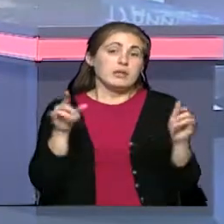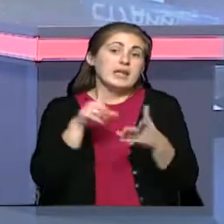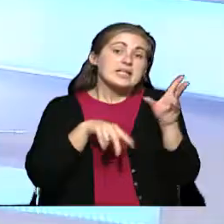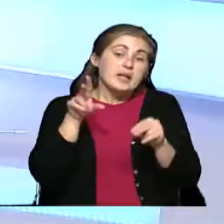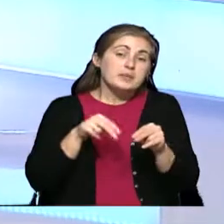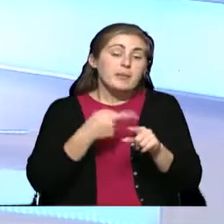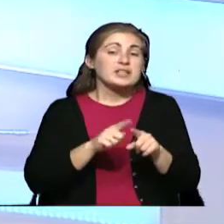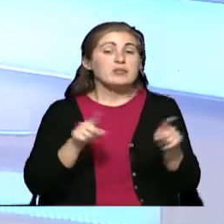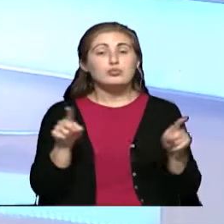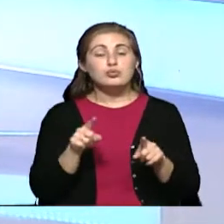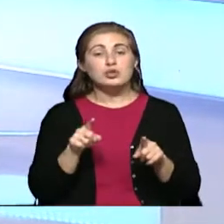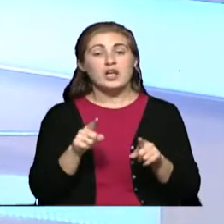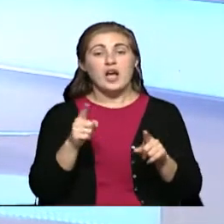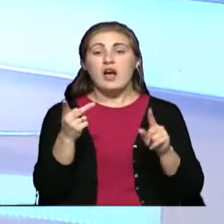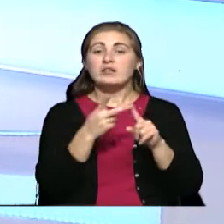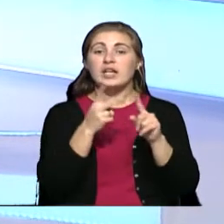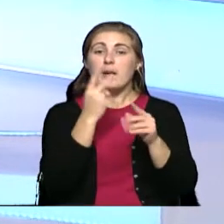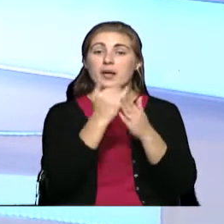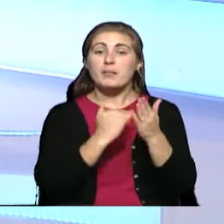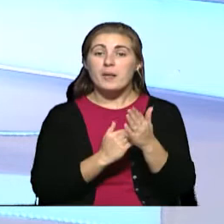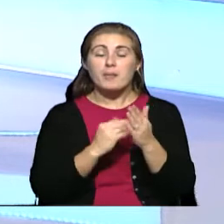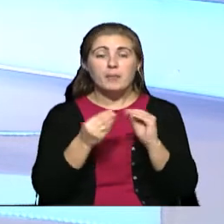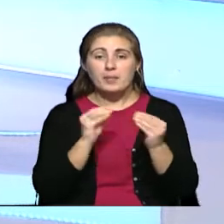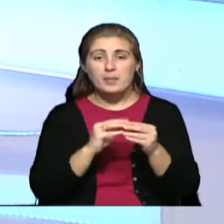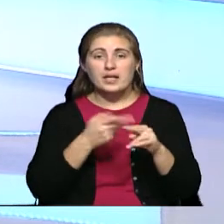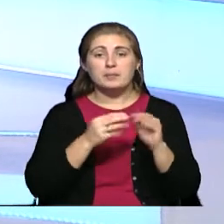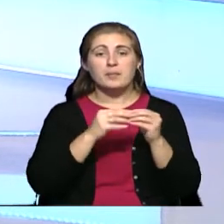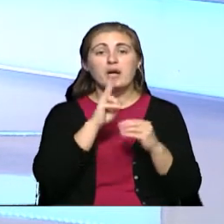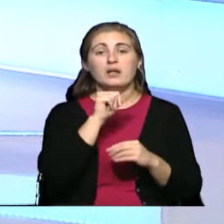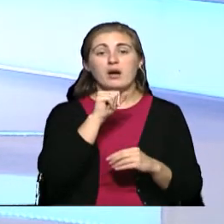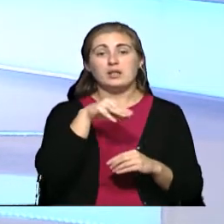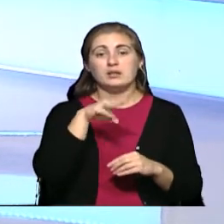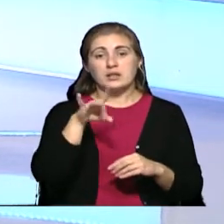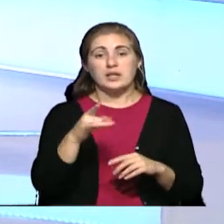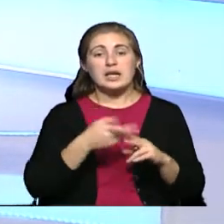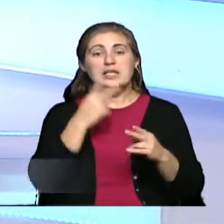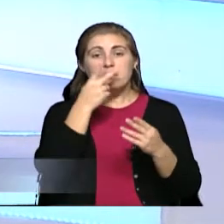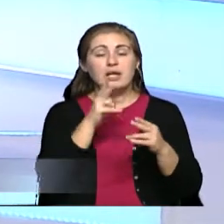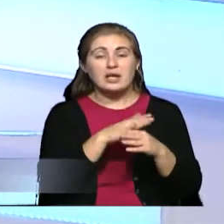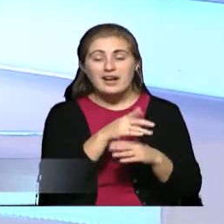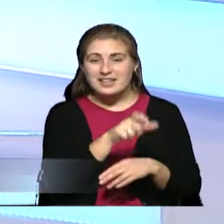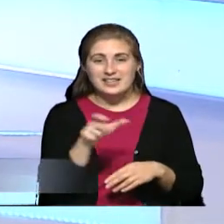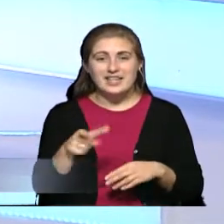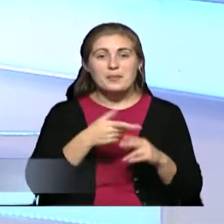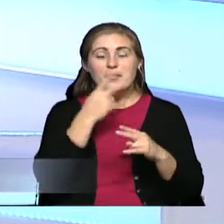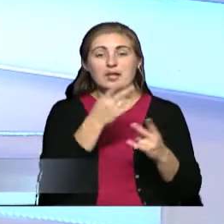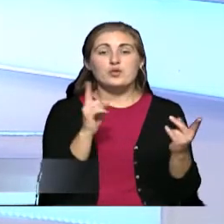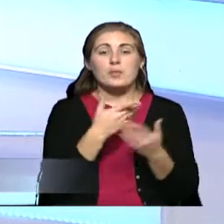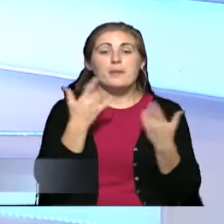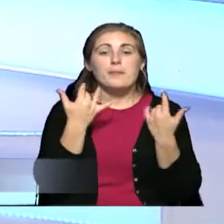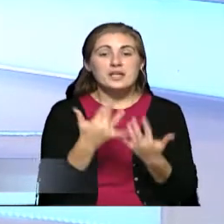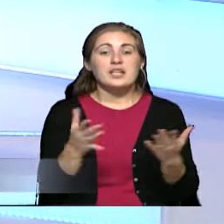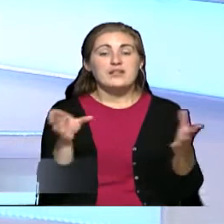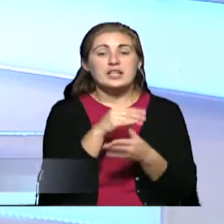«надеемся»? Потому что вторая проблема – это проблема кадра. И несмотря на то, что на сегодняшний день мы приняли все необходимые